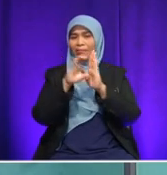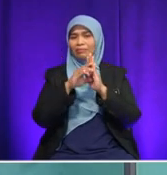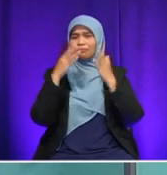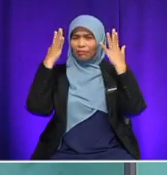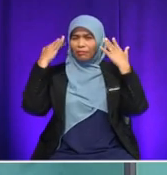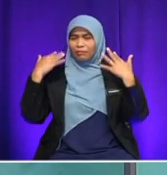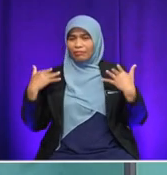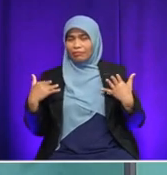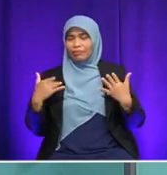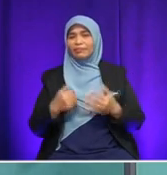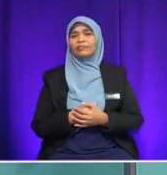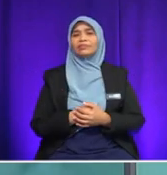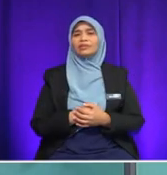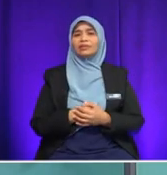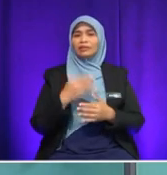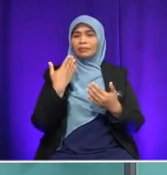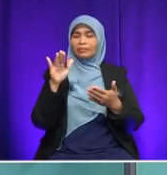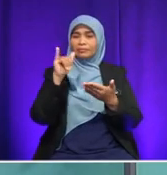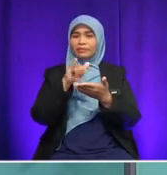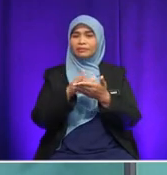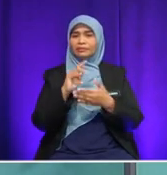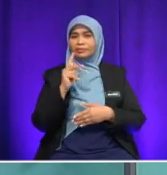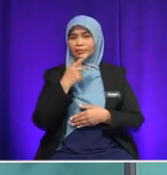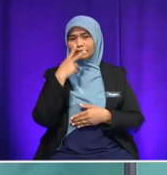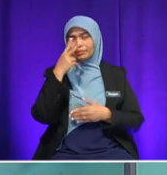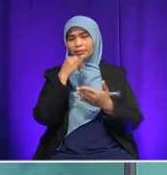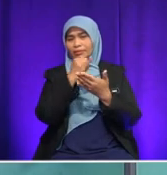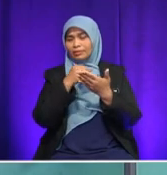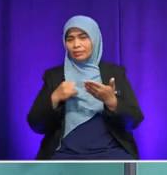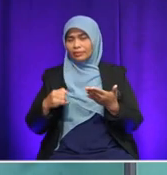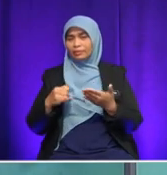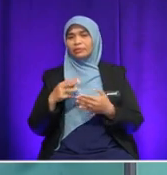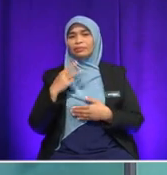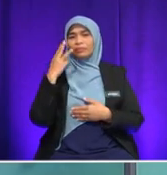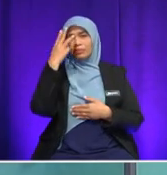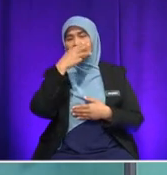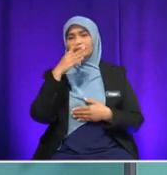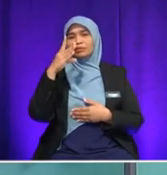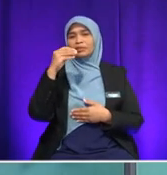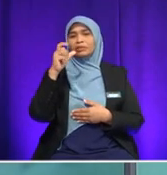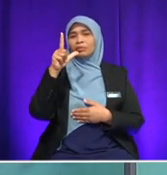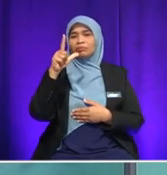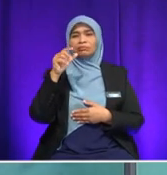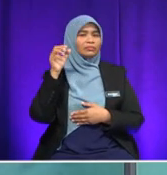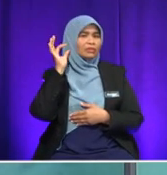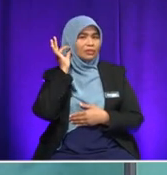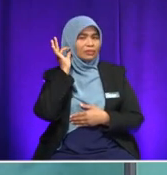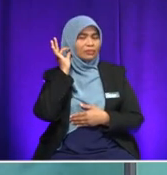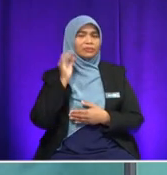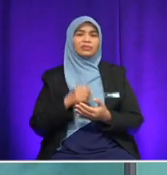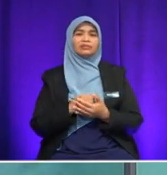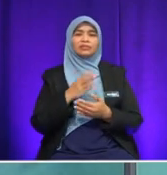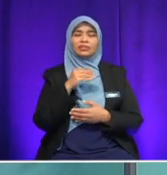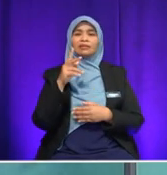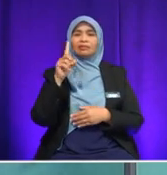dan kusut masai. Okey, lepas tu kita lukis lagi wajah Dol di telinga dia, dia memakai subang dan juga hanya